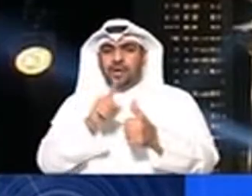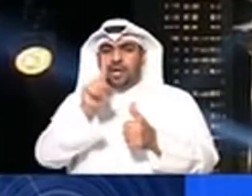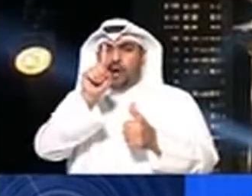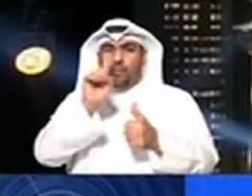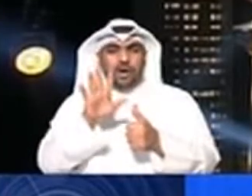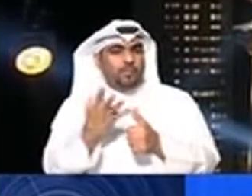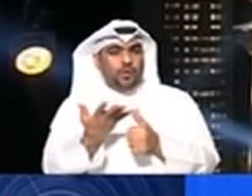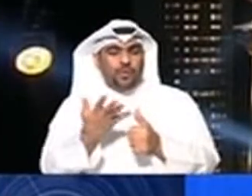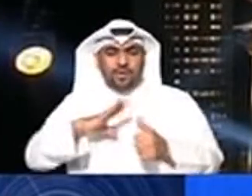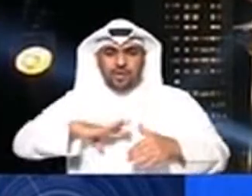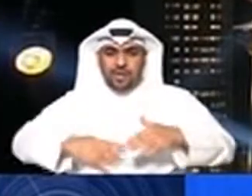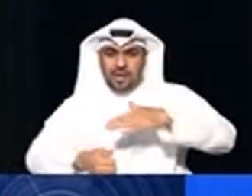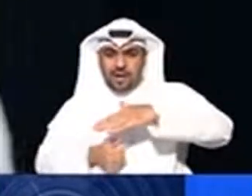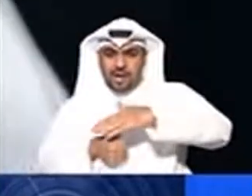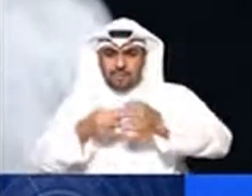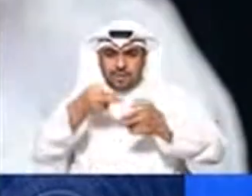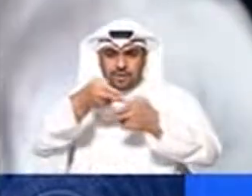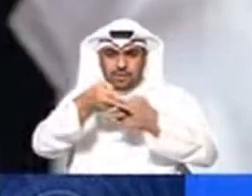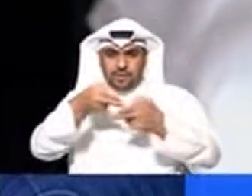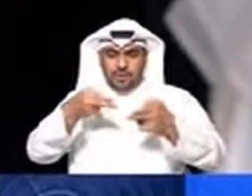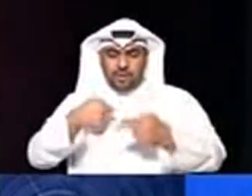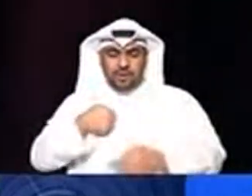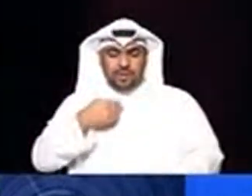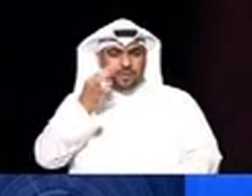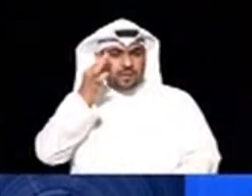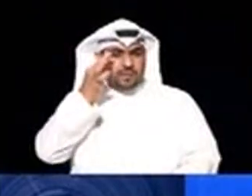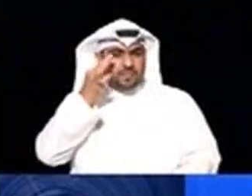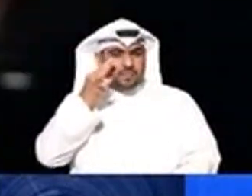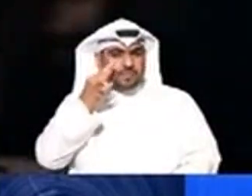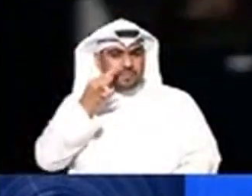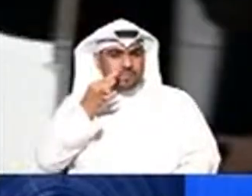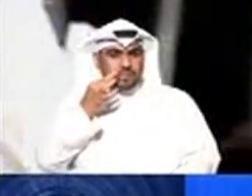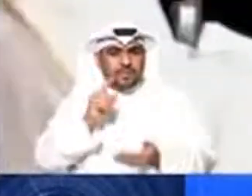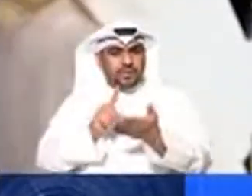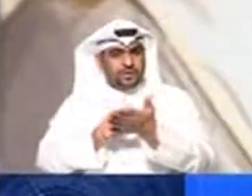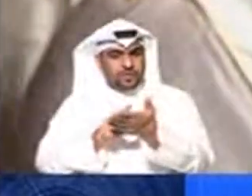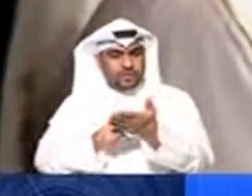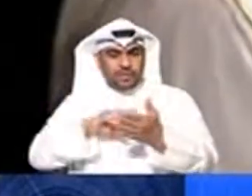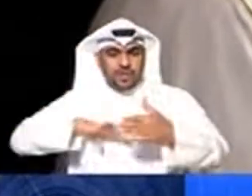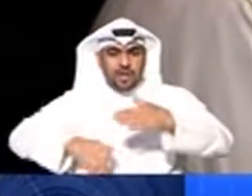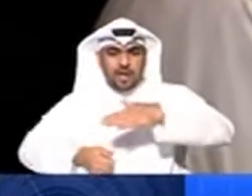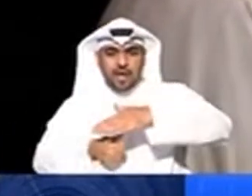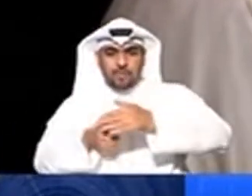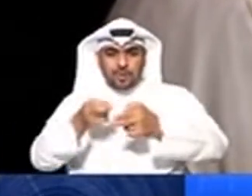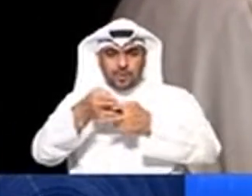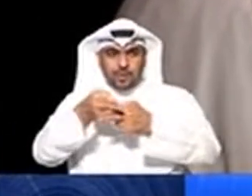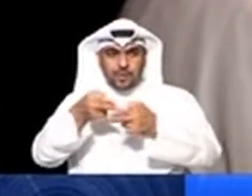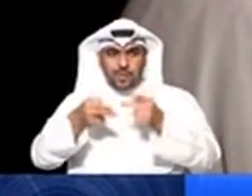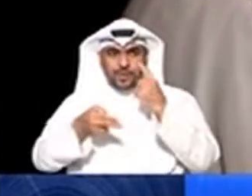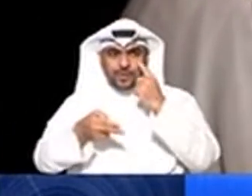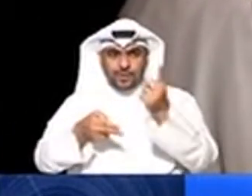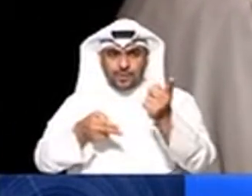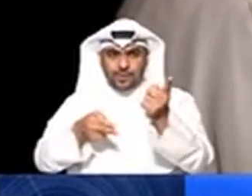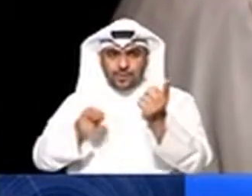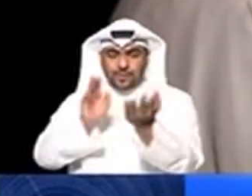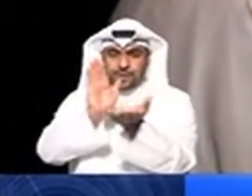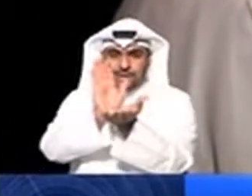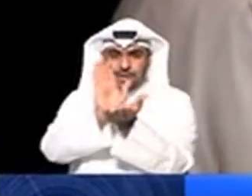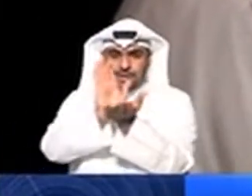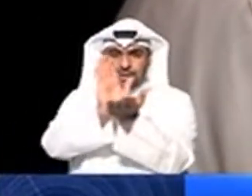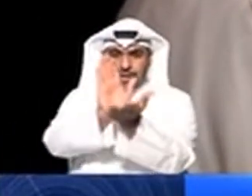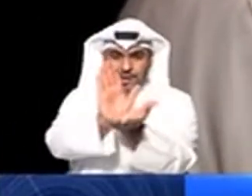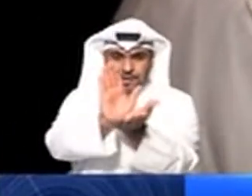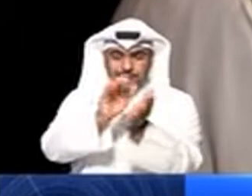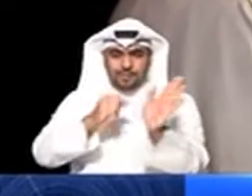له. كنت أتعجب من هذا الرجل وهو يقف ساعات لتكريم الشباب في مختلف المحافل،